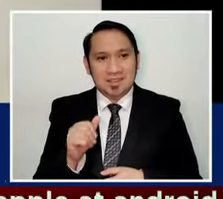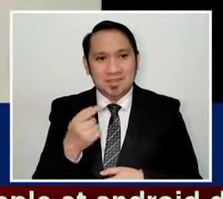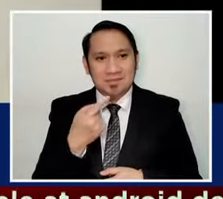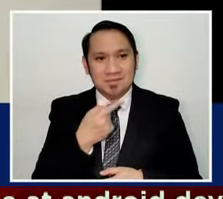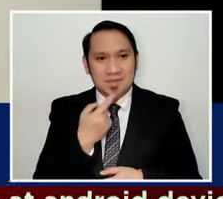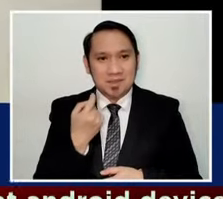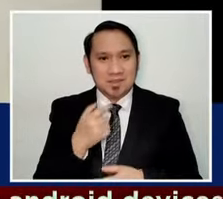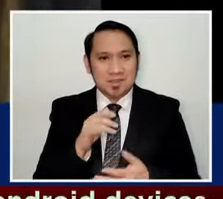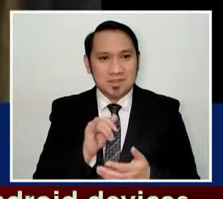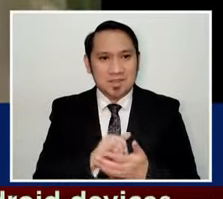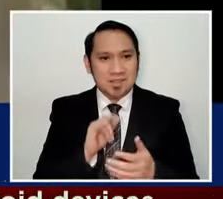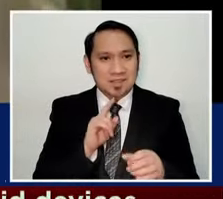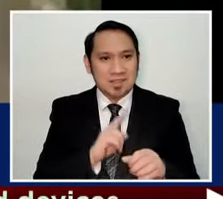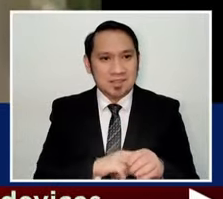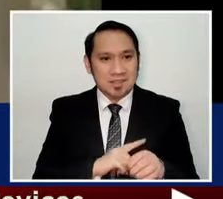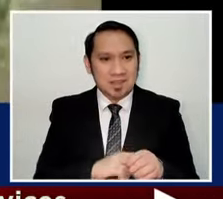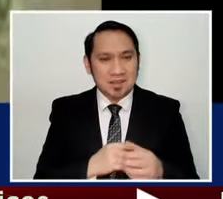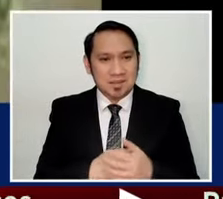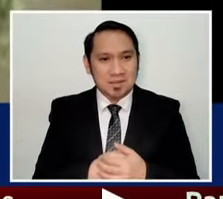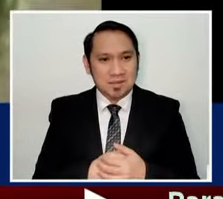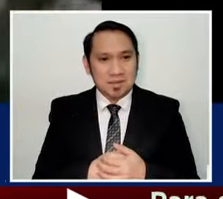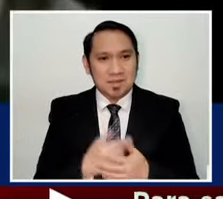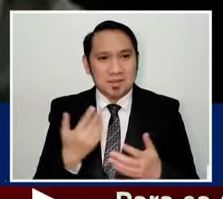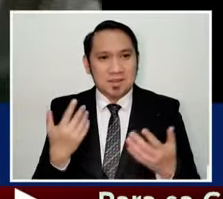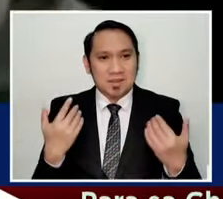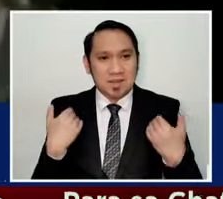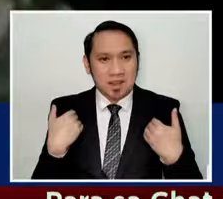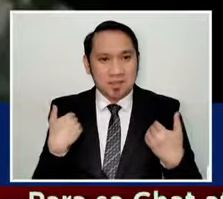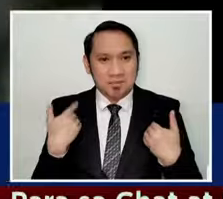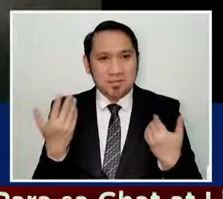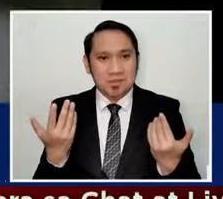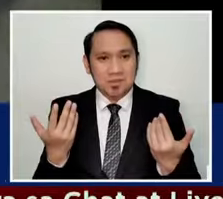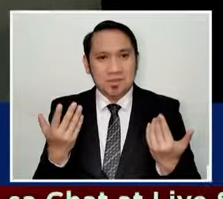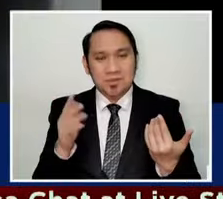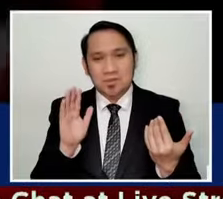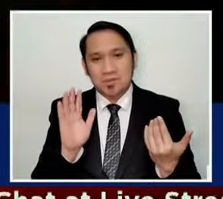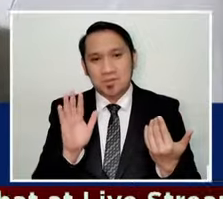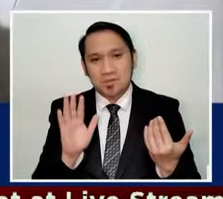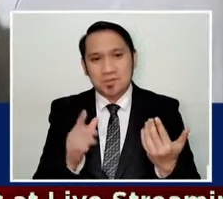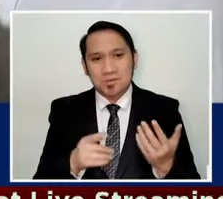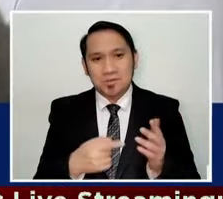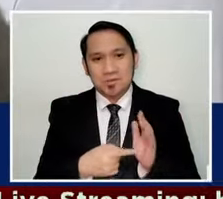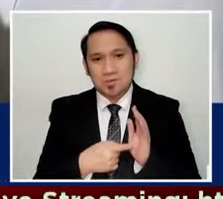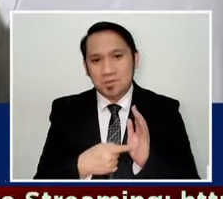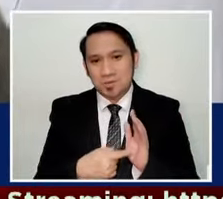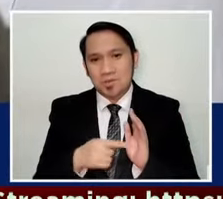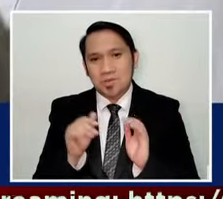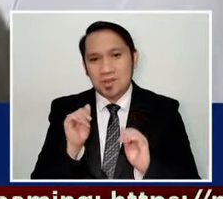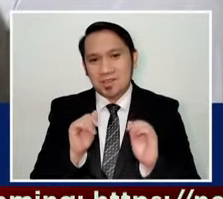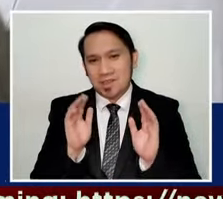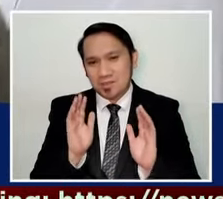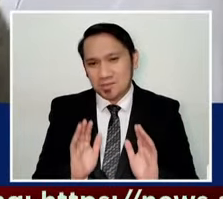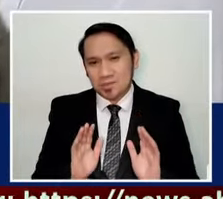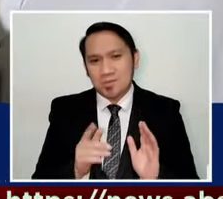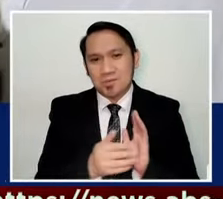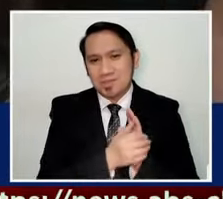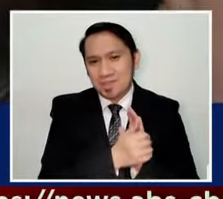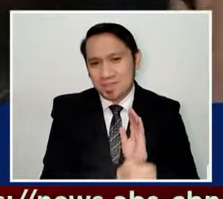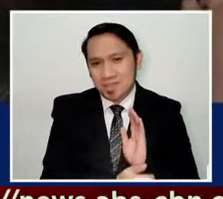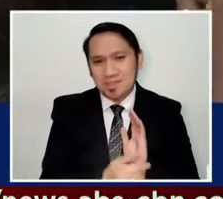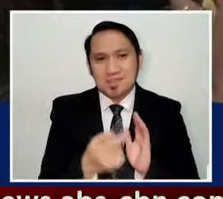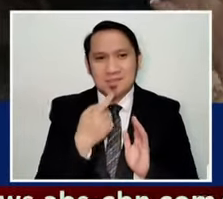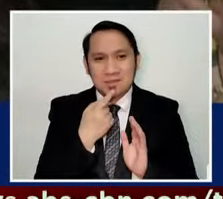the time when she was trying to explore her abilities as an actress. So sabi ko, you know what, let's dive into